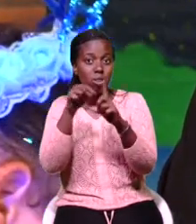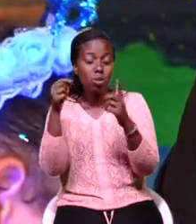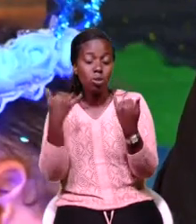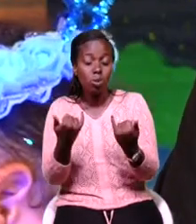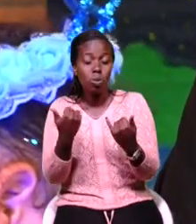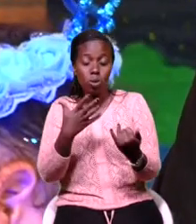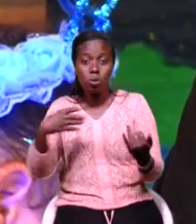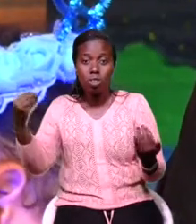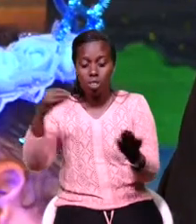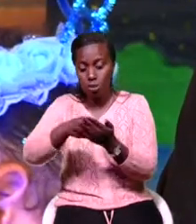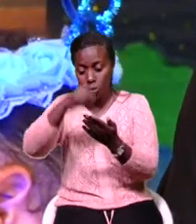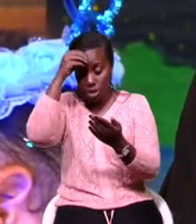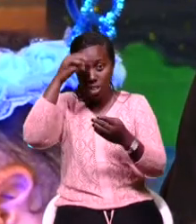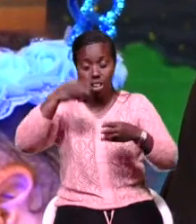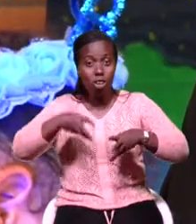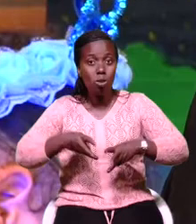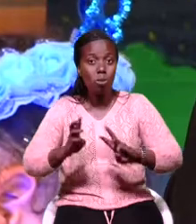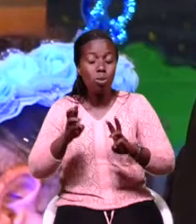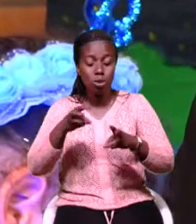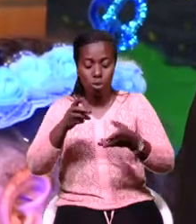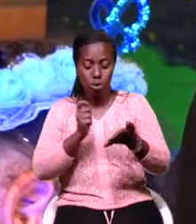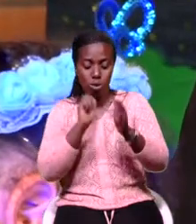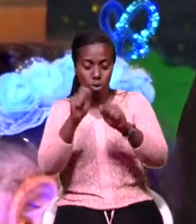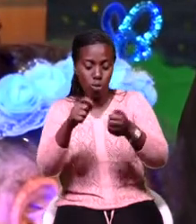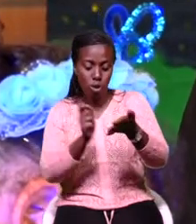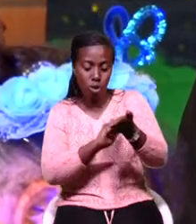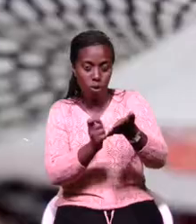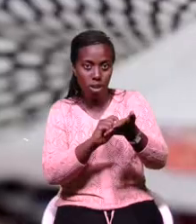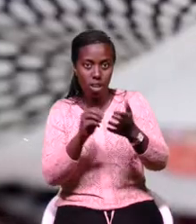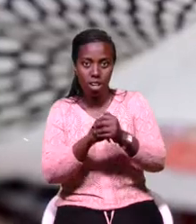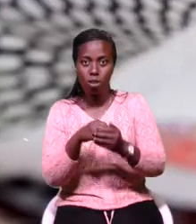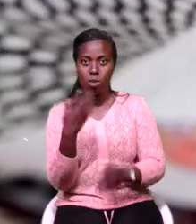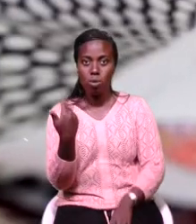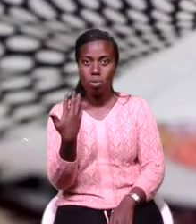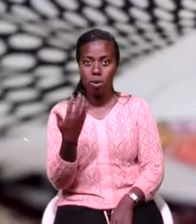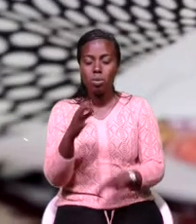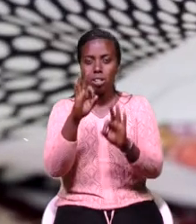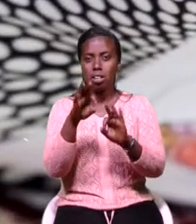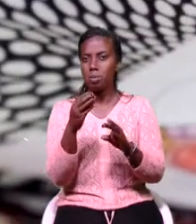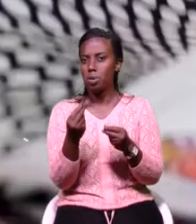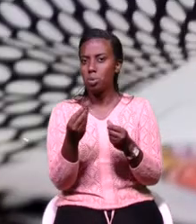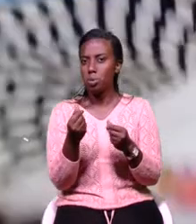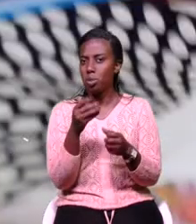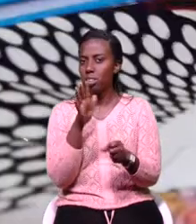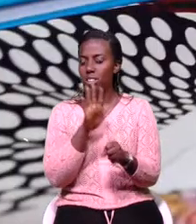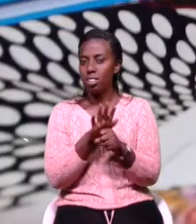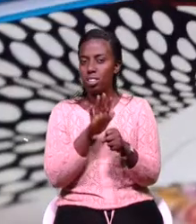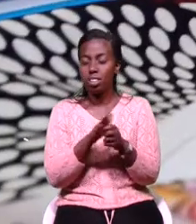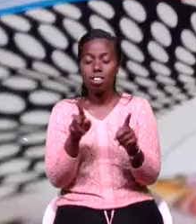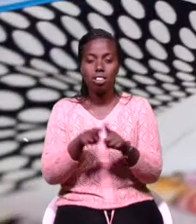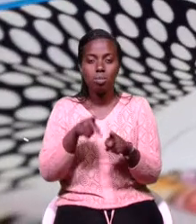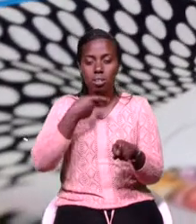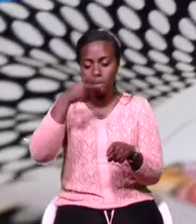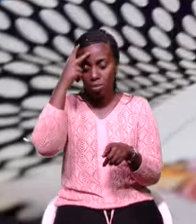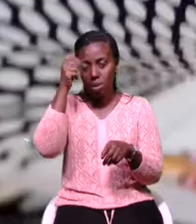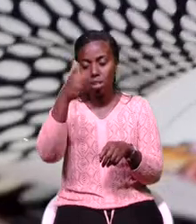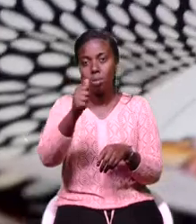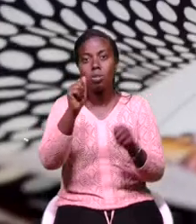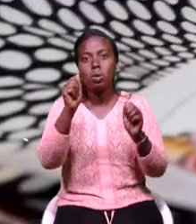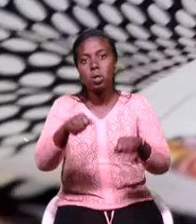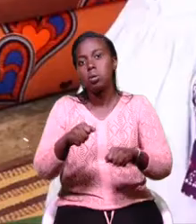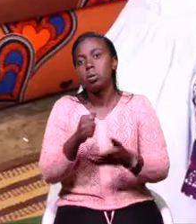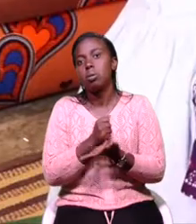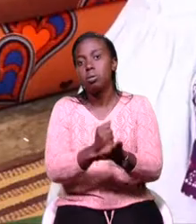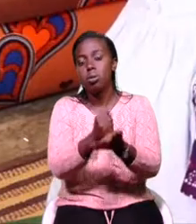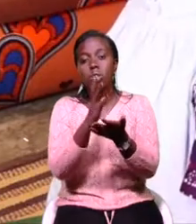tugiye kwiga uburyo ki twakwandika za nyuguti ku mpapuro. Ni ibintu byoroshye cyane, ngira ngo n'ababyeyi banyu barabafasha kugira